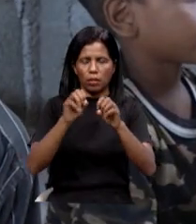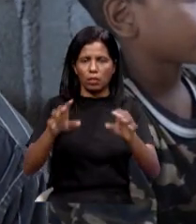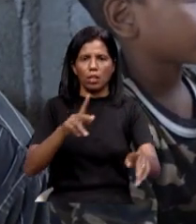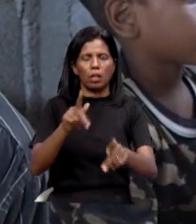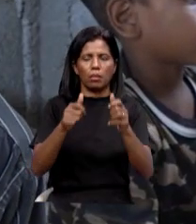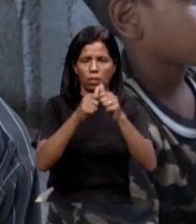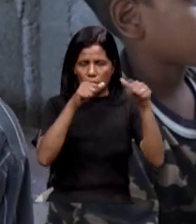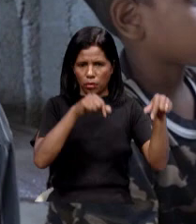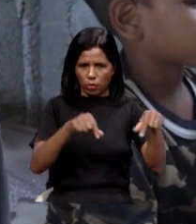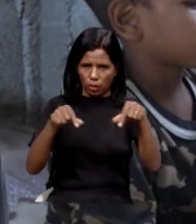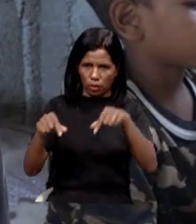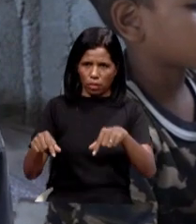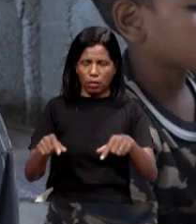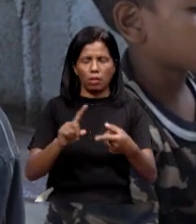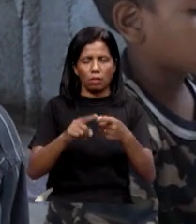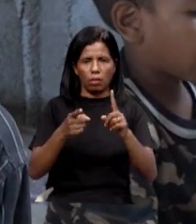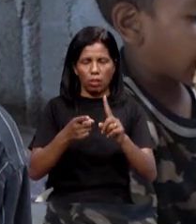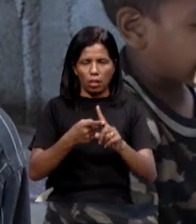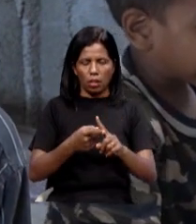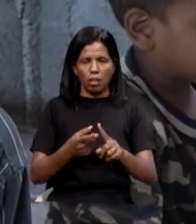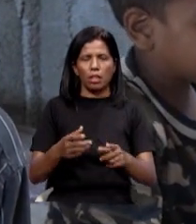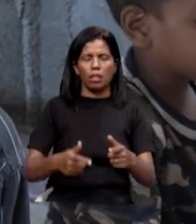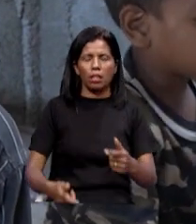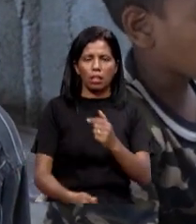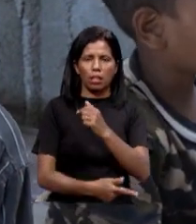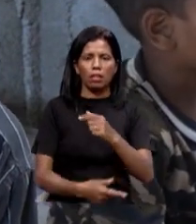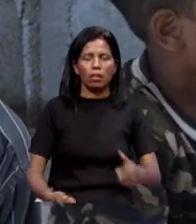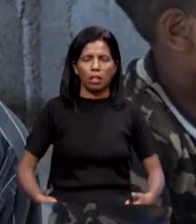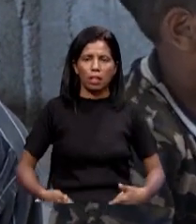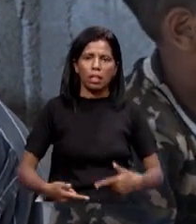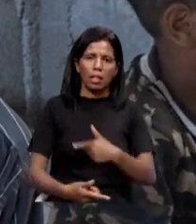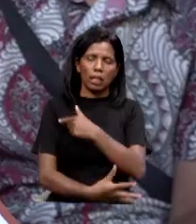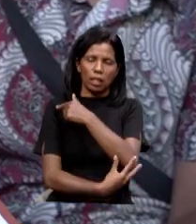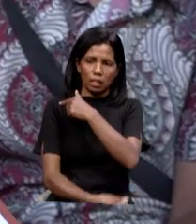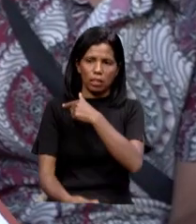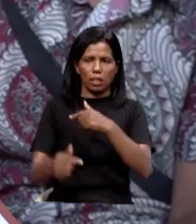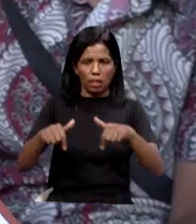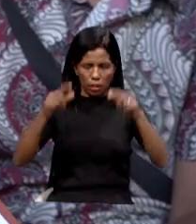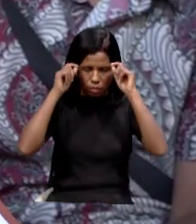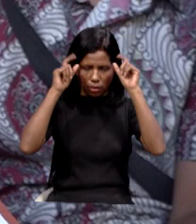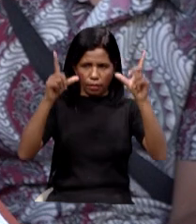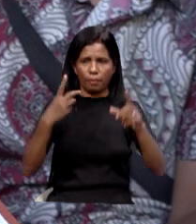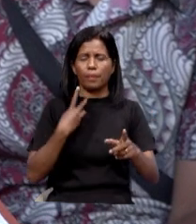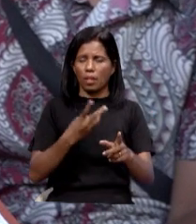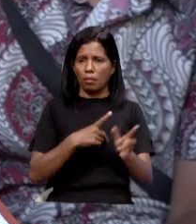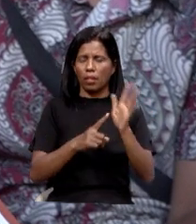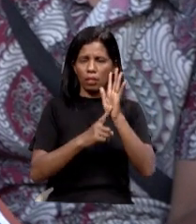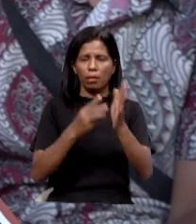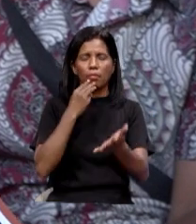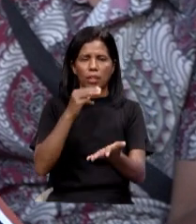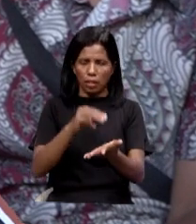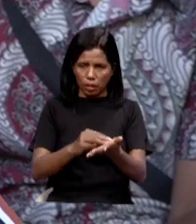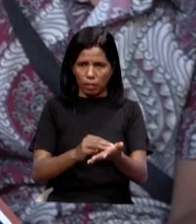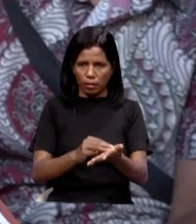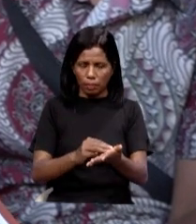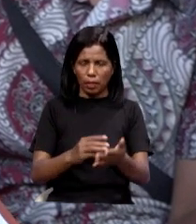ho deficiencia no maluk vulnerável sira e a Timor Leste. A fatin ato amne preocupação grande, mensagem grande ba.